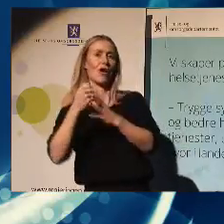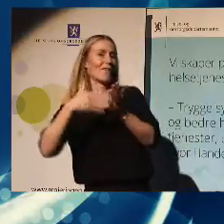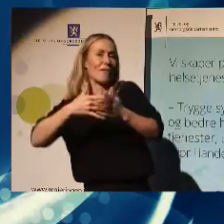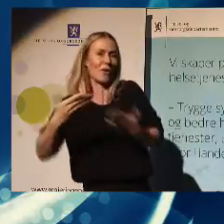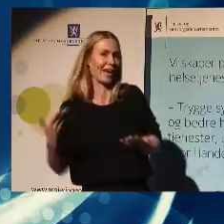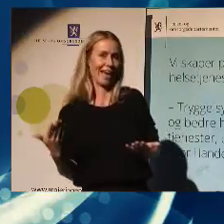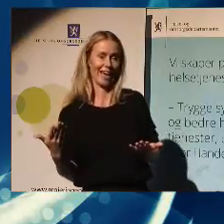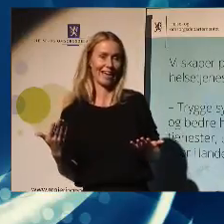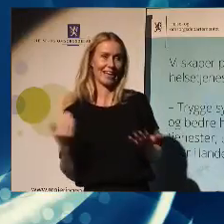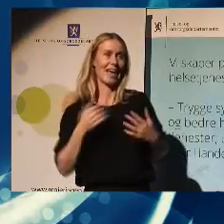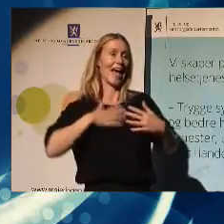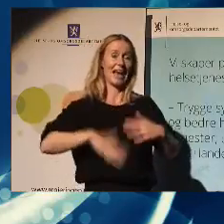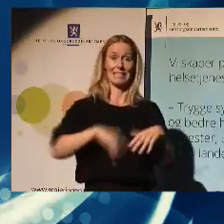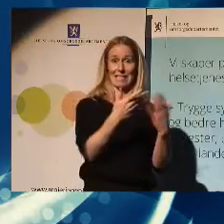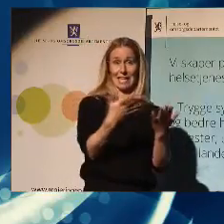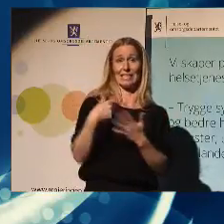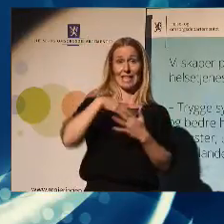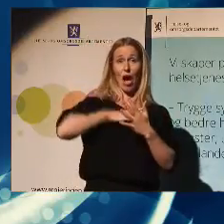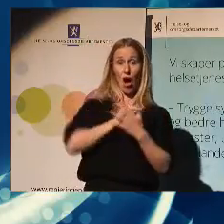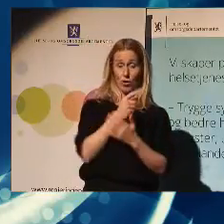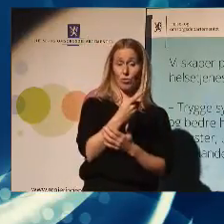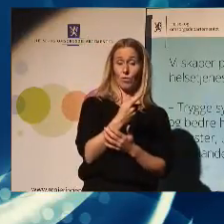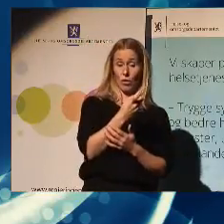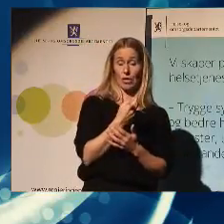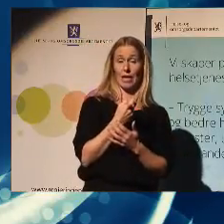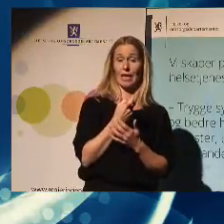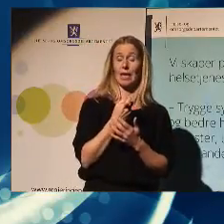Helsetjenesten har noen utfordringer som kanskje gjør at